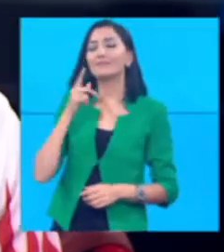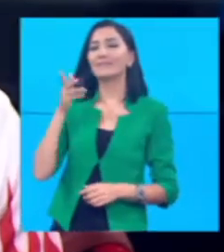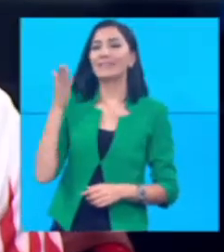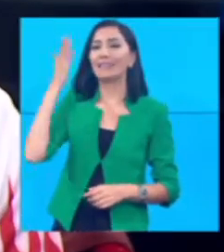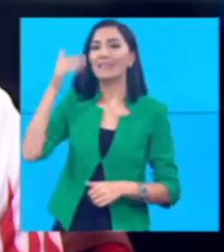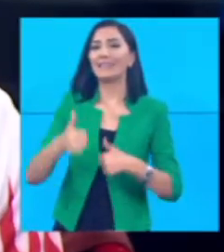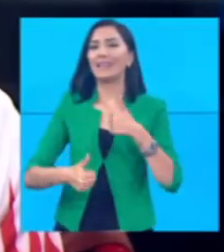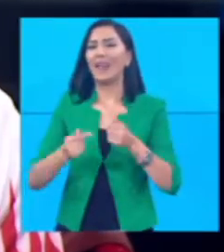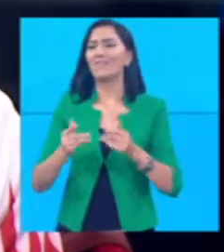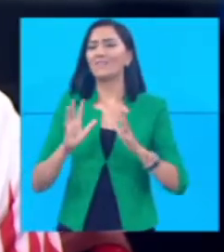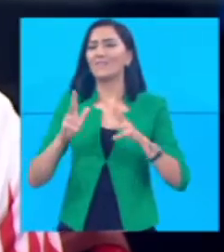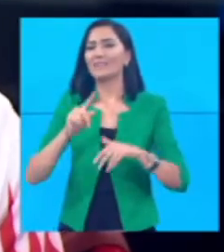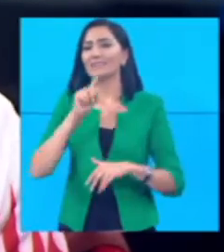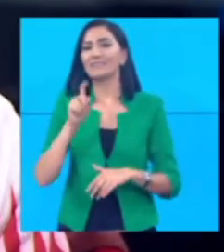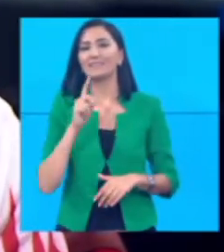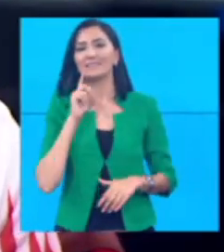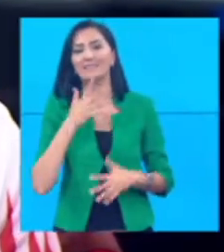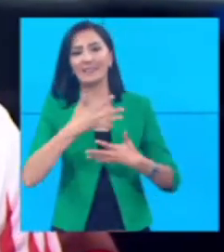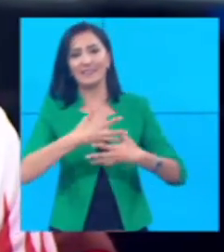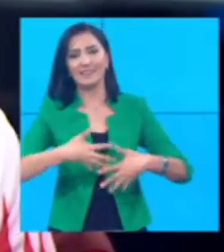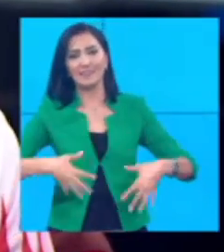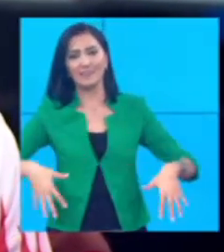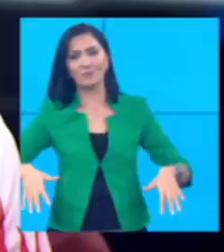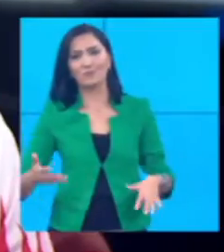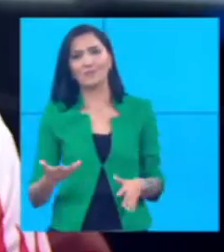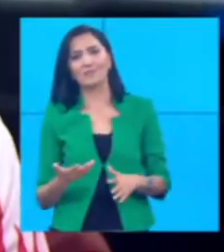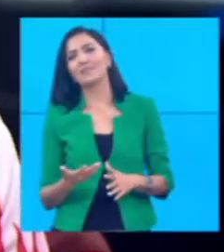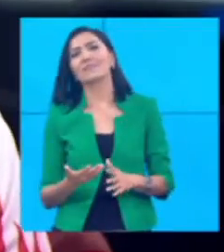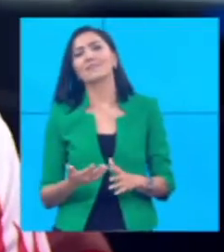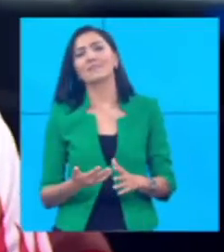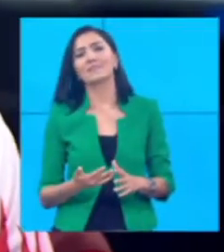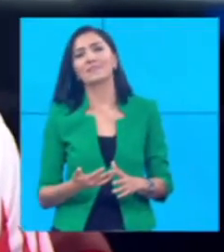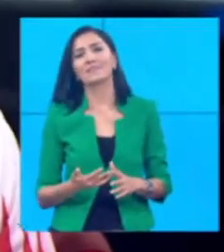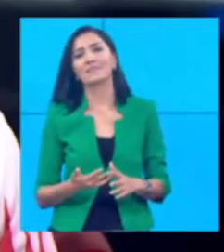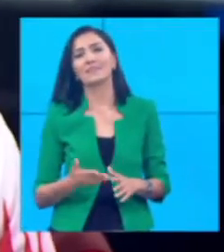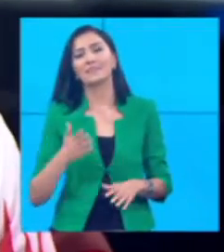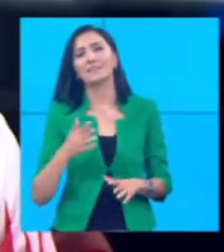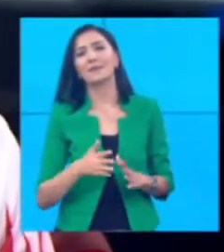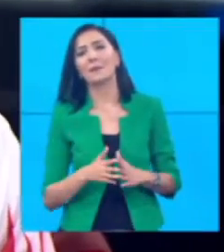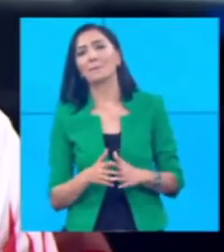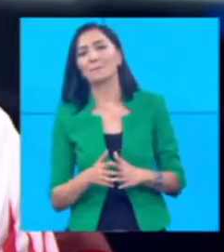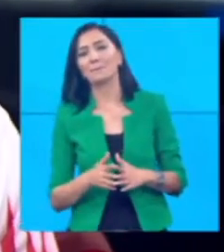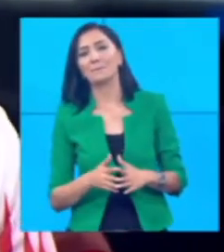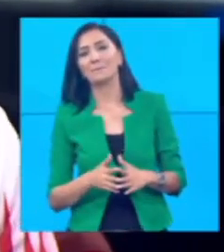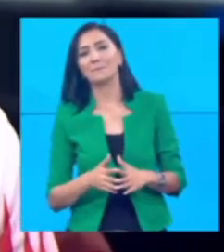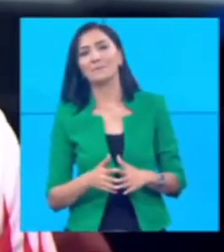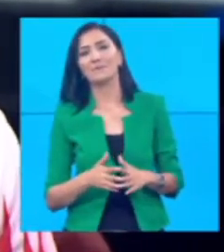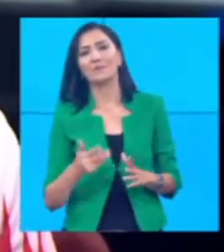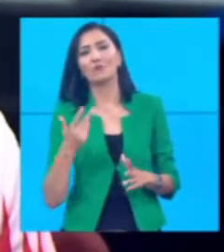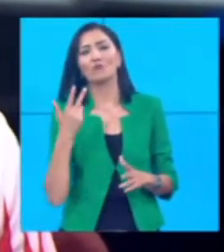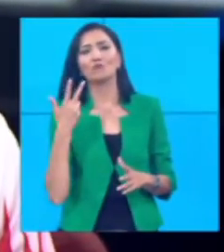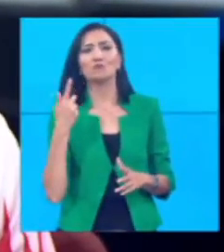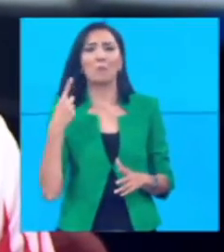izledi seni gittiğin yarışlarda en fazla? Tribünler vardı dolu yani, muydu? Vardı yani, vardı evet. Ne kadar? 3-3